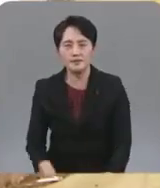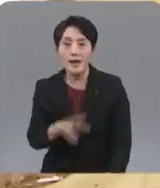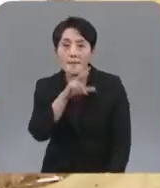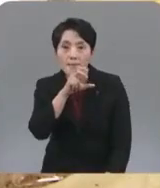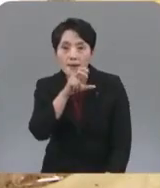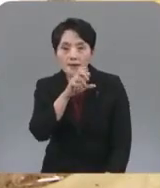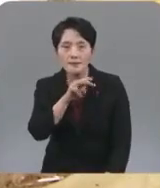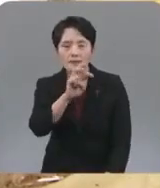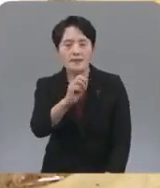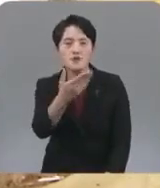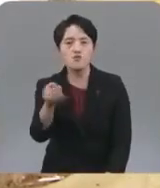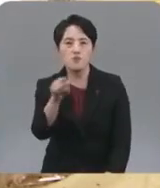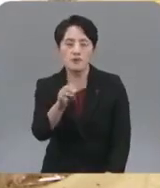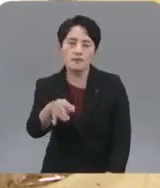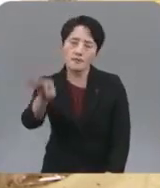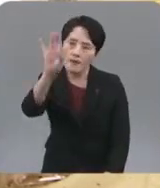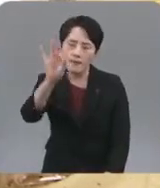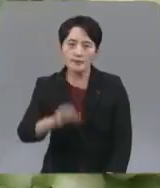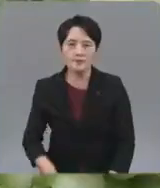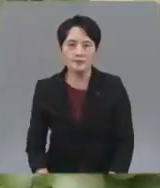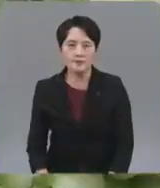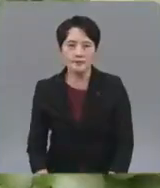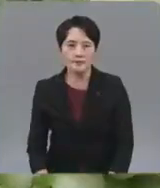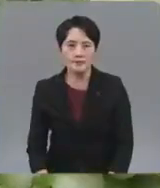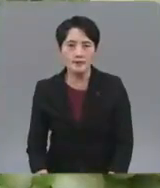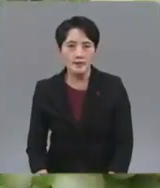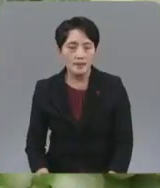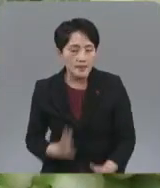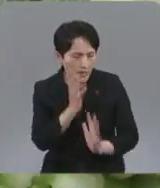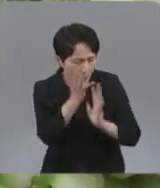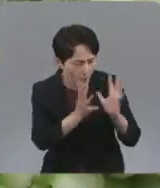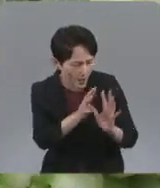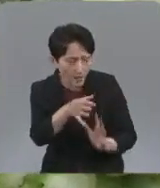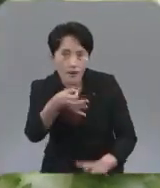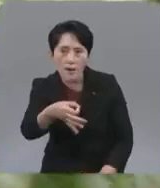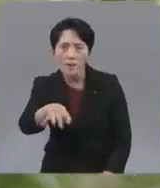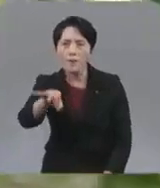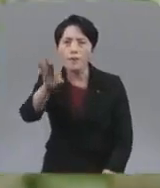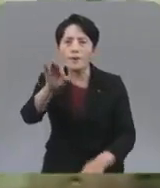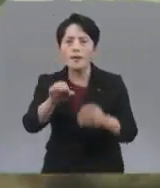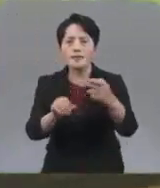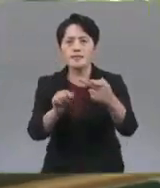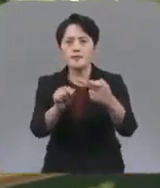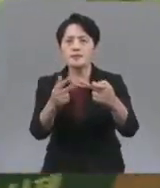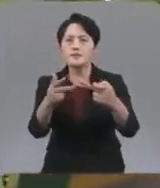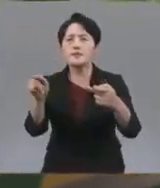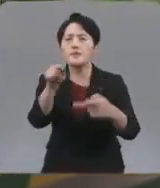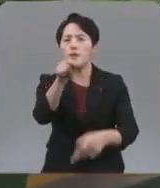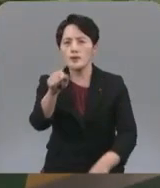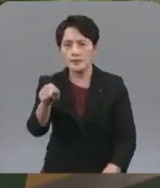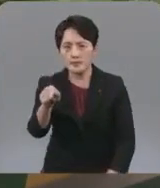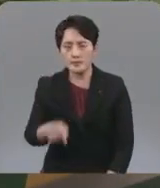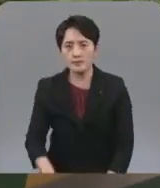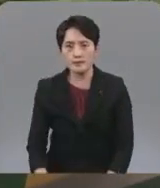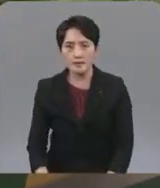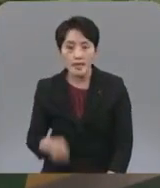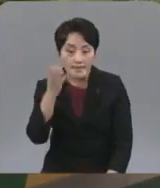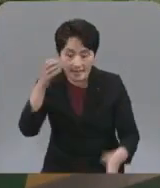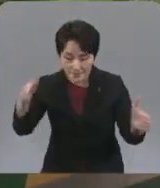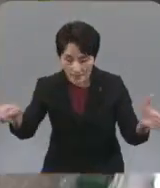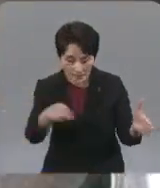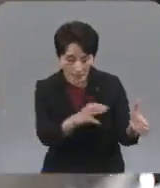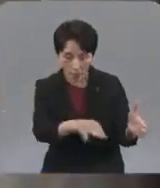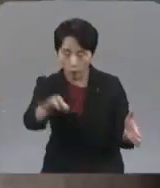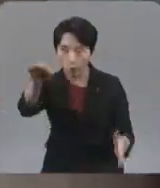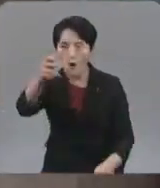40%, les tarifs des produits alimentaires frais ont progressé de 12,7% en novembre par rapport à 12 mois auparavant.